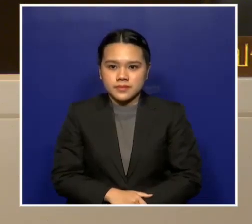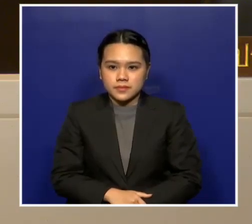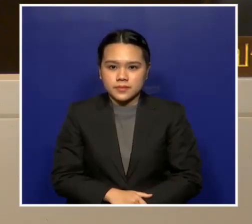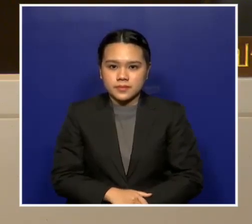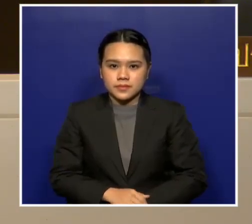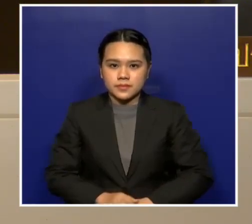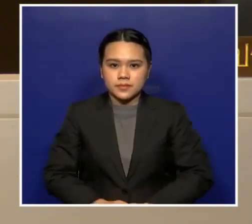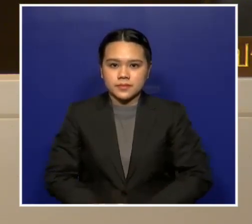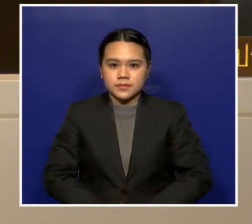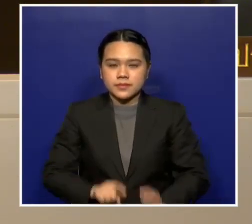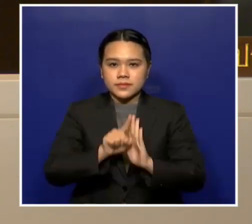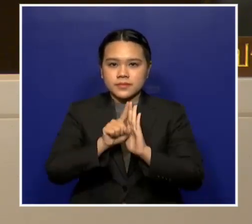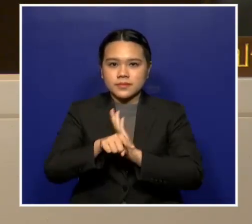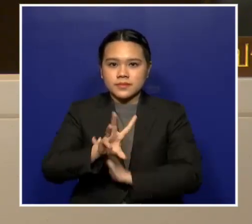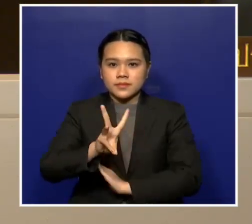60นาทีครับ